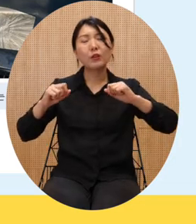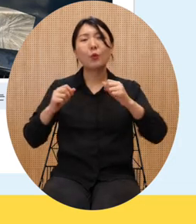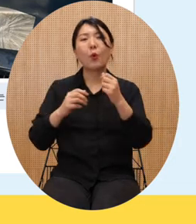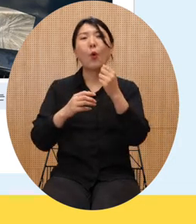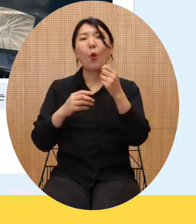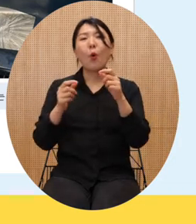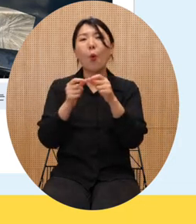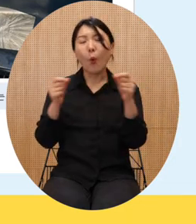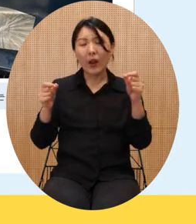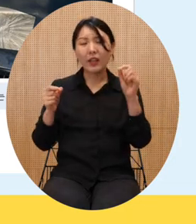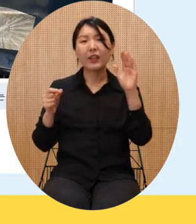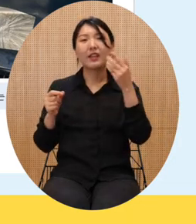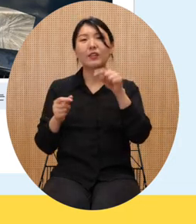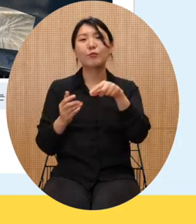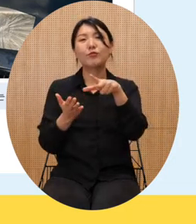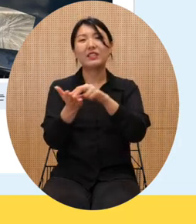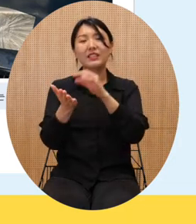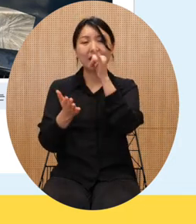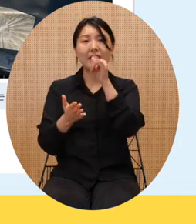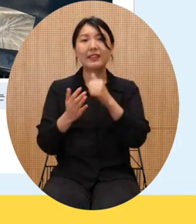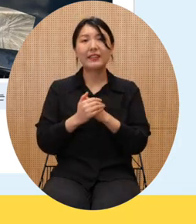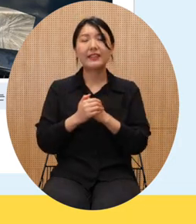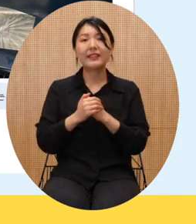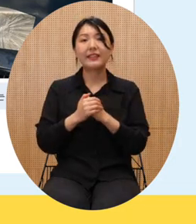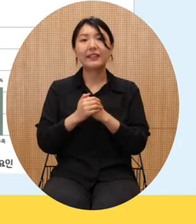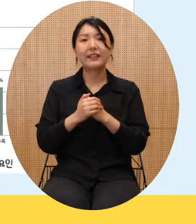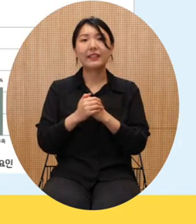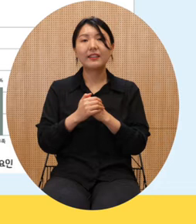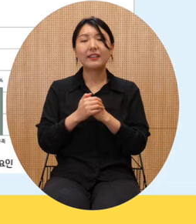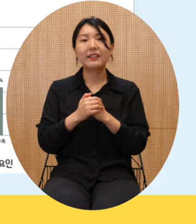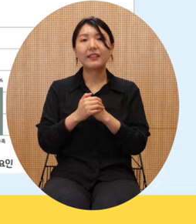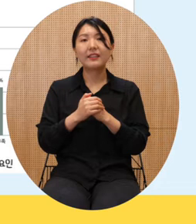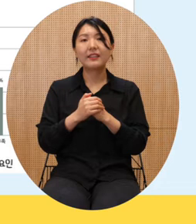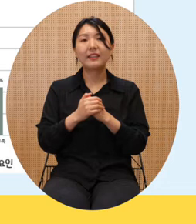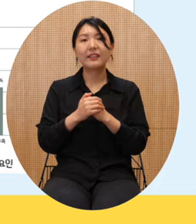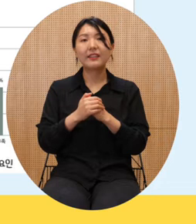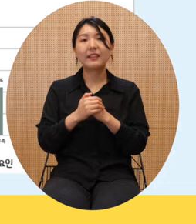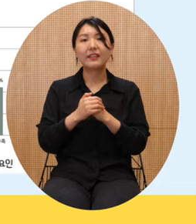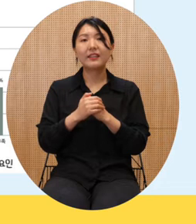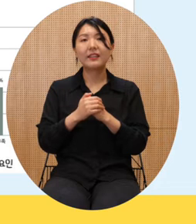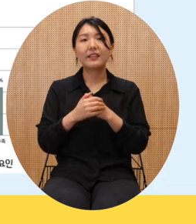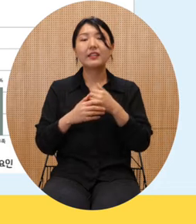좀 넓으면 노후하거나 뭐 이런 문제들이 또 발생하고 있었습니다.